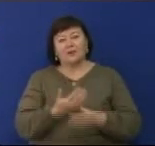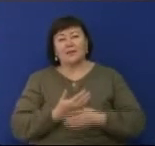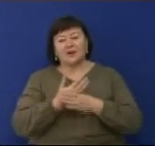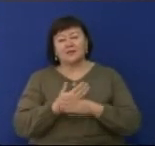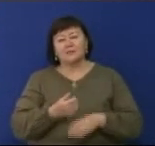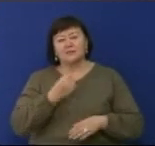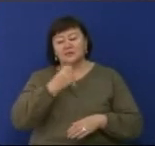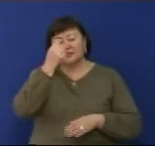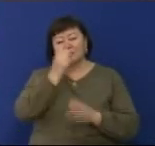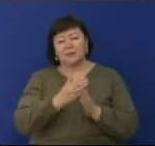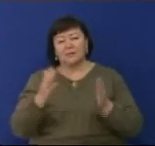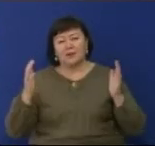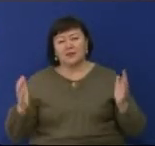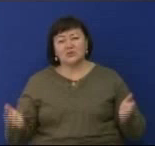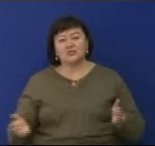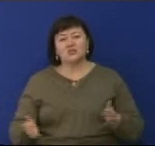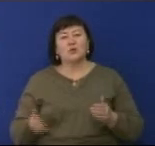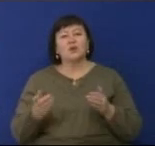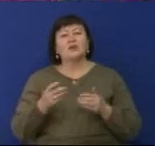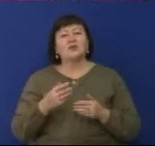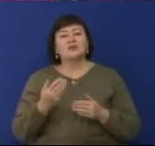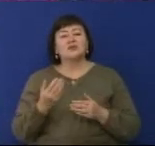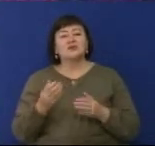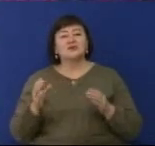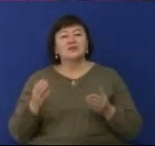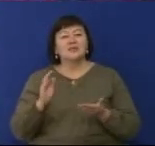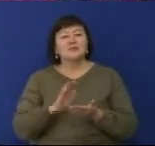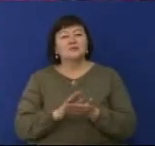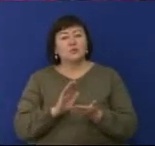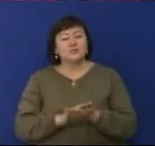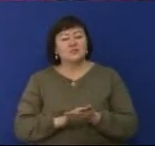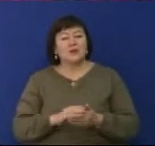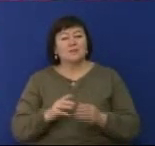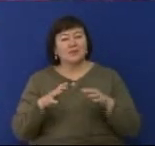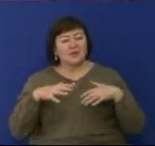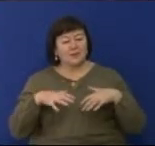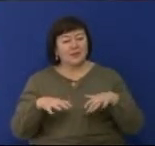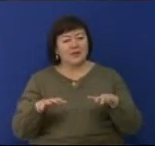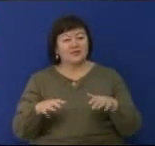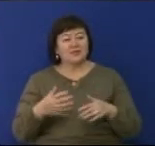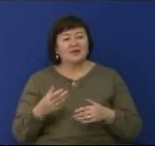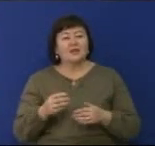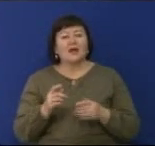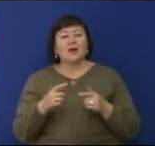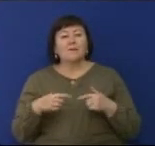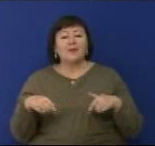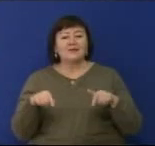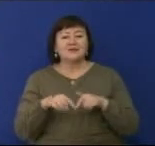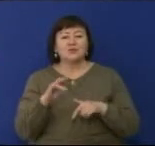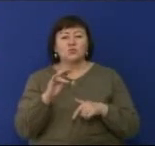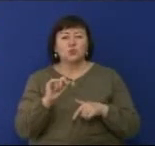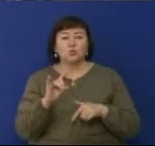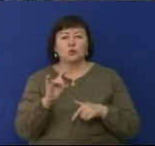спасибо партии нур отан и спонсором мероприятия представители партии нур отан призывает всех горожан принять активное участие